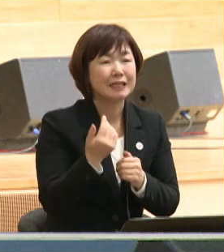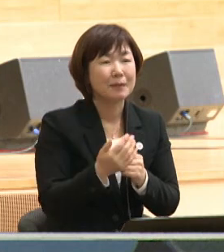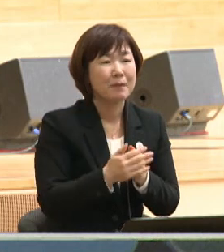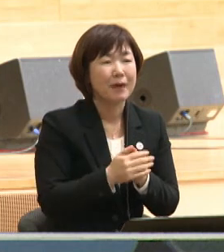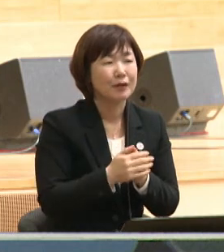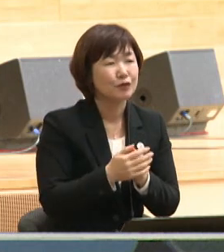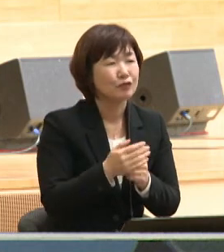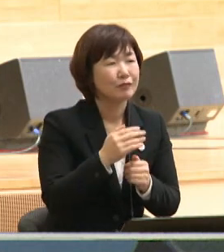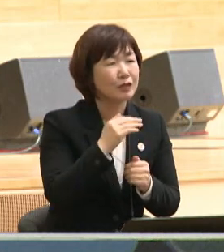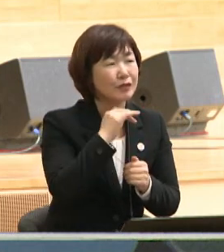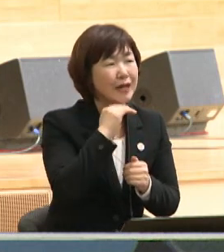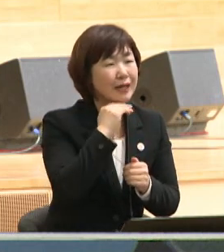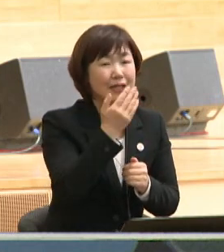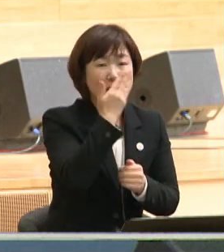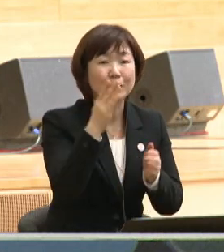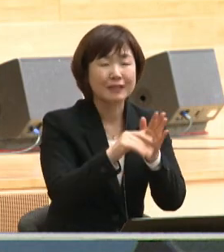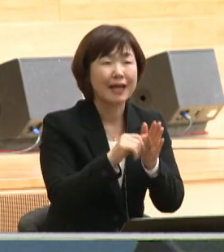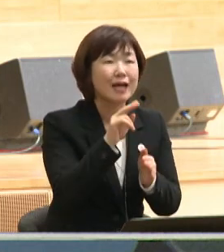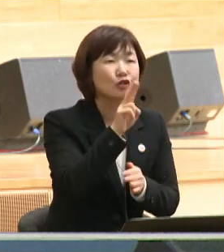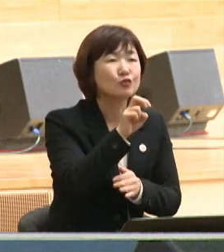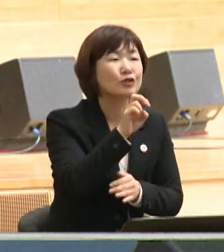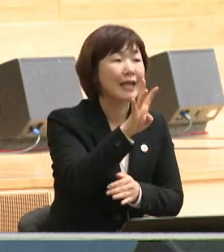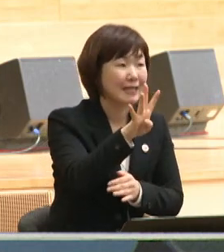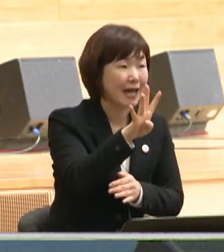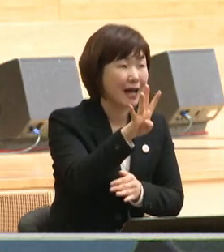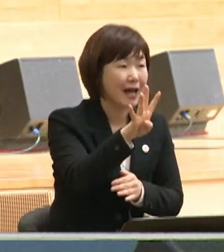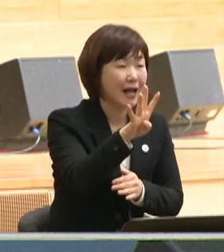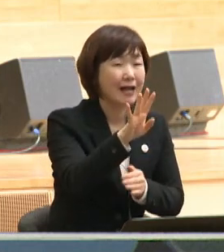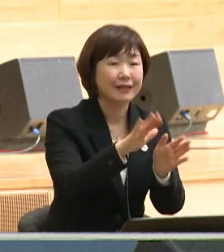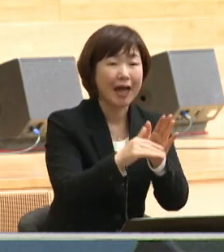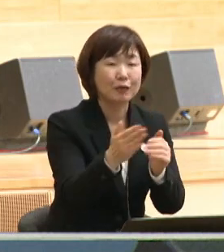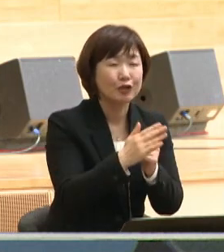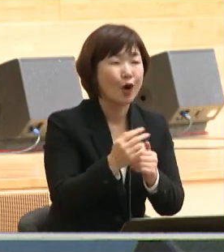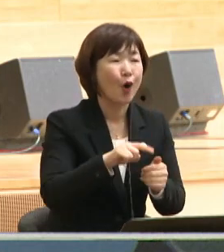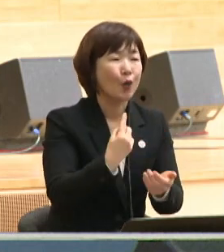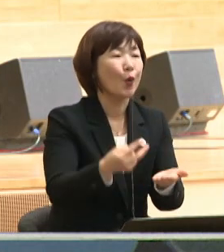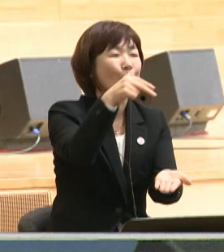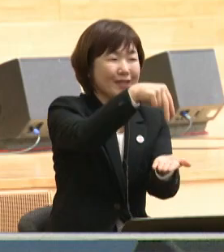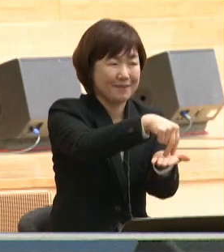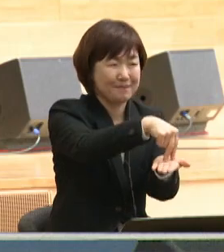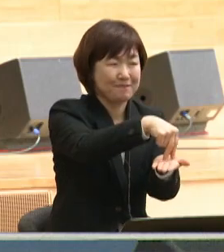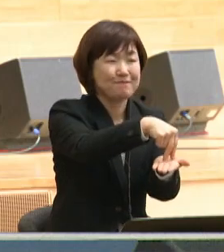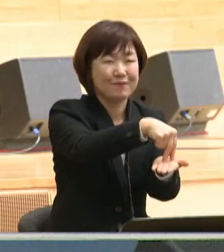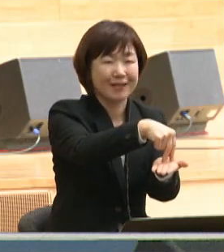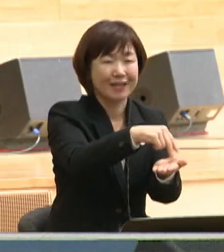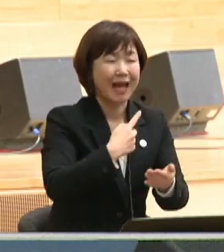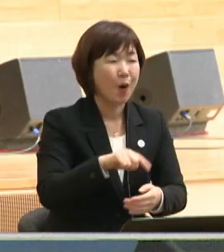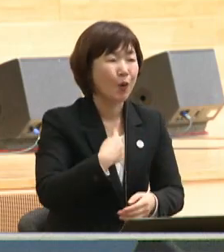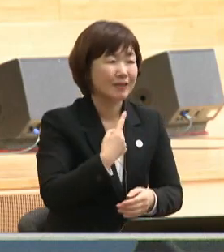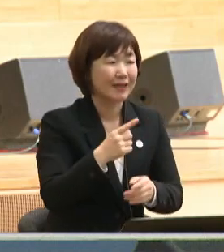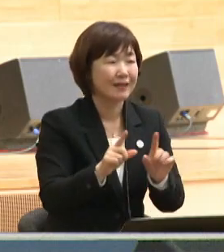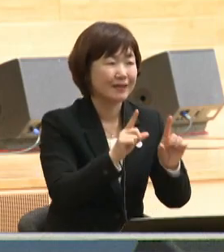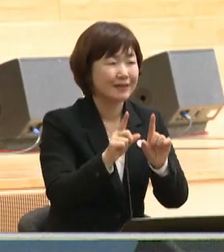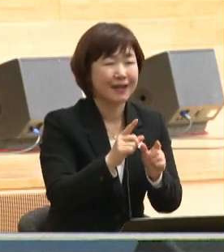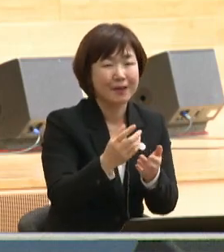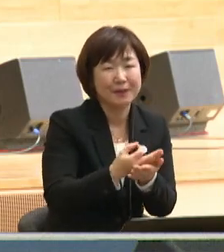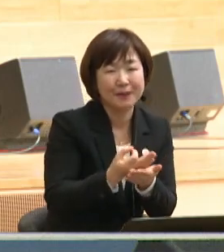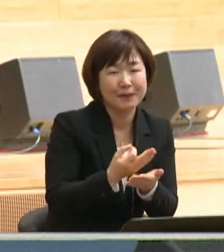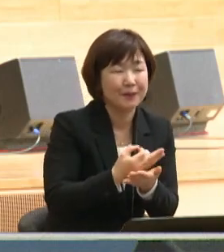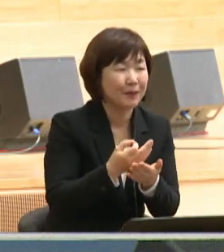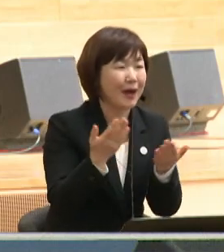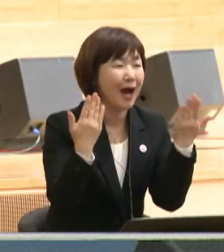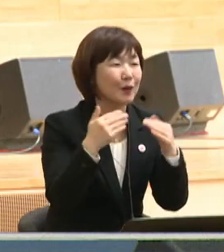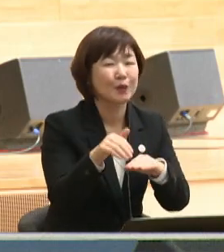그래서 24살 때부터 가족이 지원을 전혀 받지 않고 스스로 생활비를 벌면서 그렇게 학교를